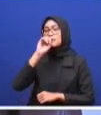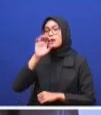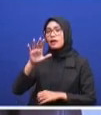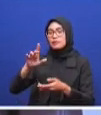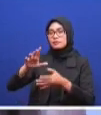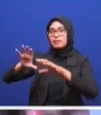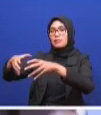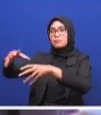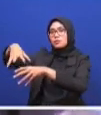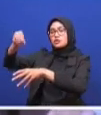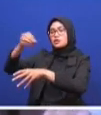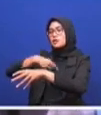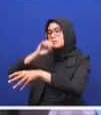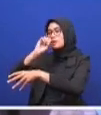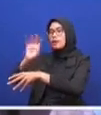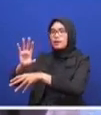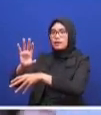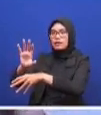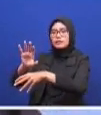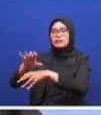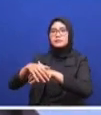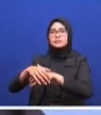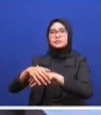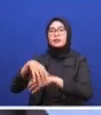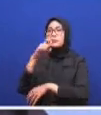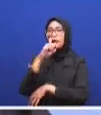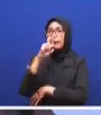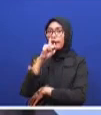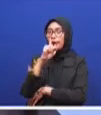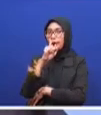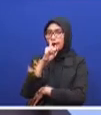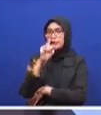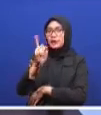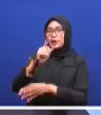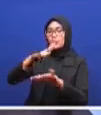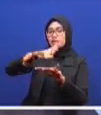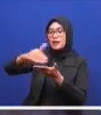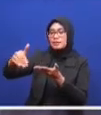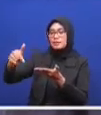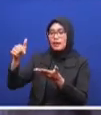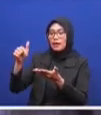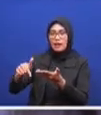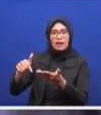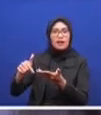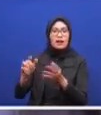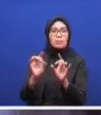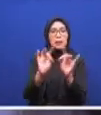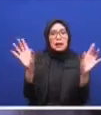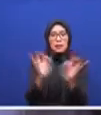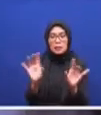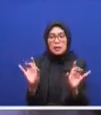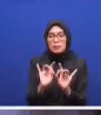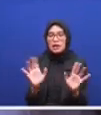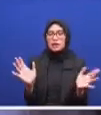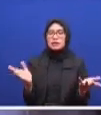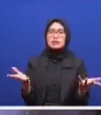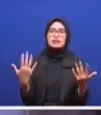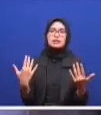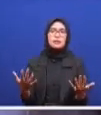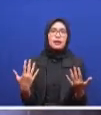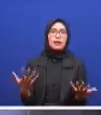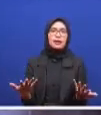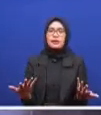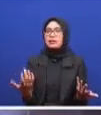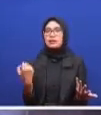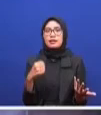pusat ada rapot dengan Wapres semuanya Pak kalau datanya begini enggak beres Pak boleh enggak data saya ambil alih